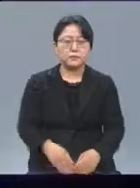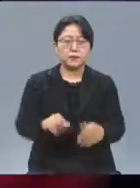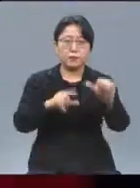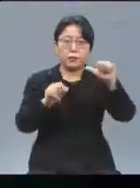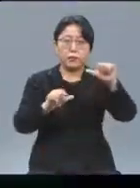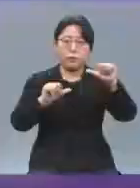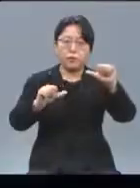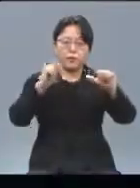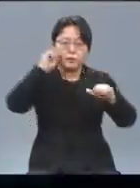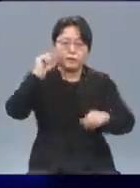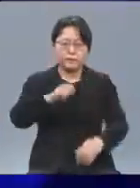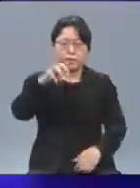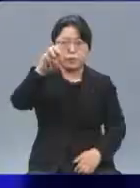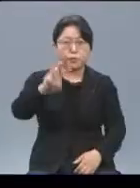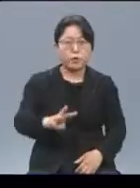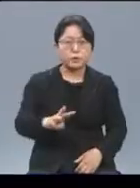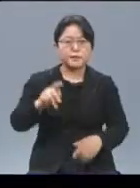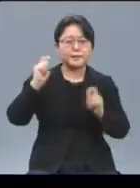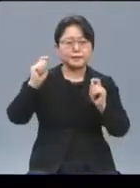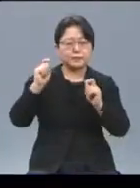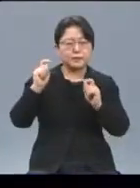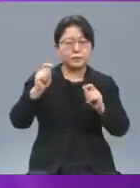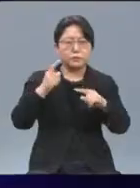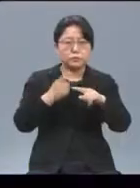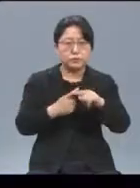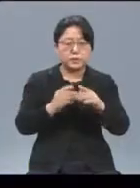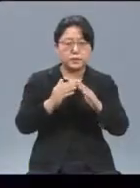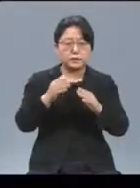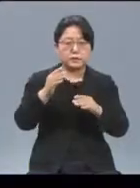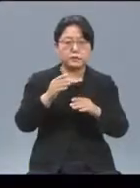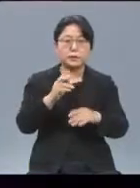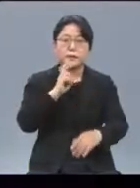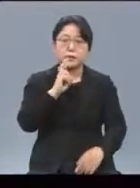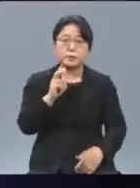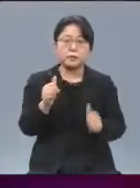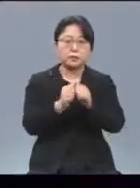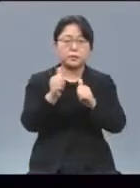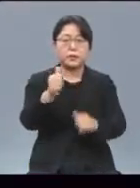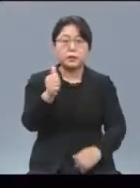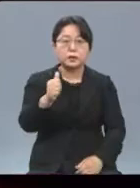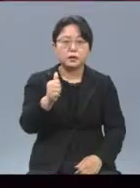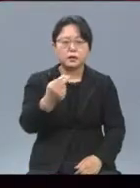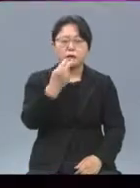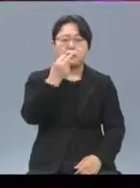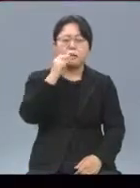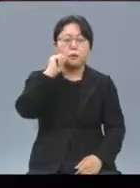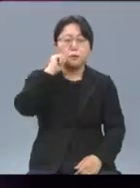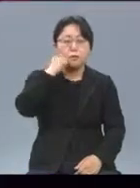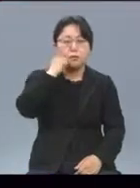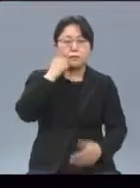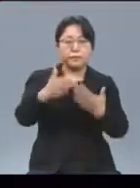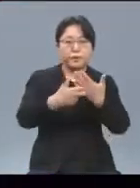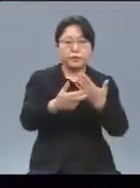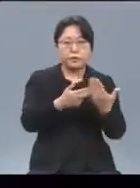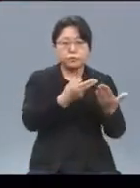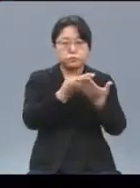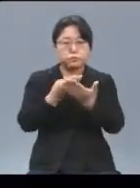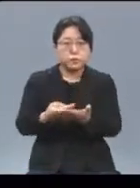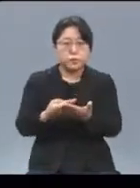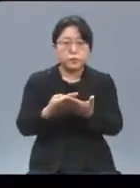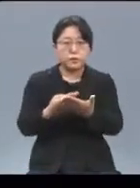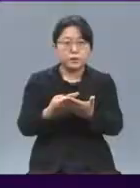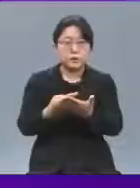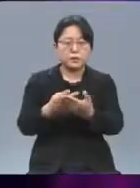지난달 5일 새벽 광주의 한 클럽에 갔다가 귀가하던 20대 남성 A씨는 호흡곤란 증세를 보여 병원으로